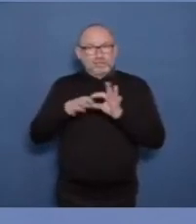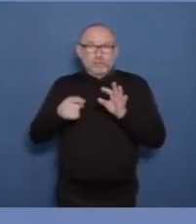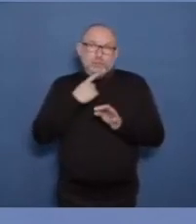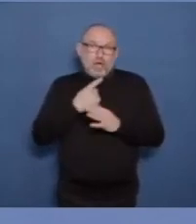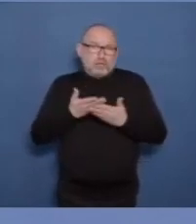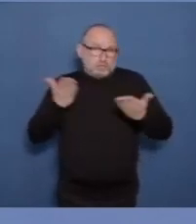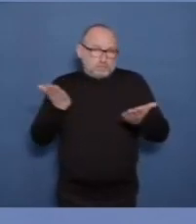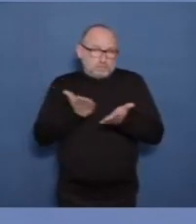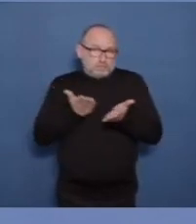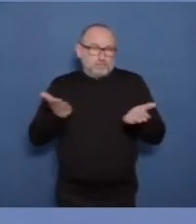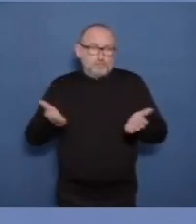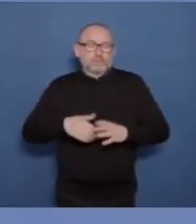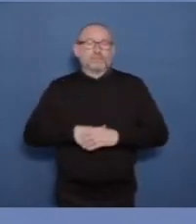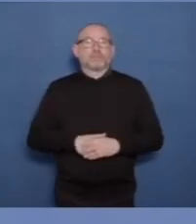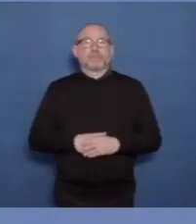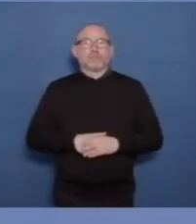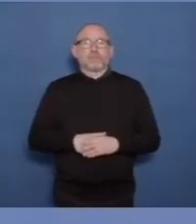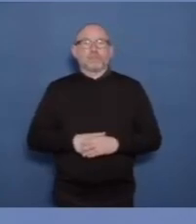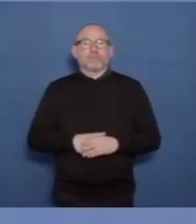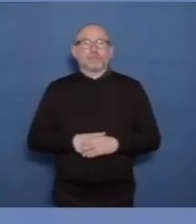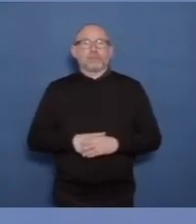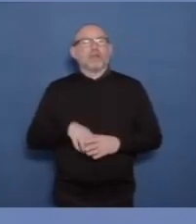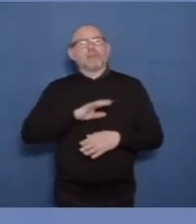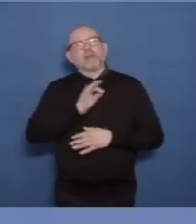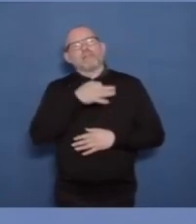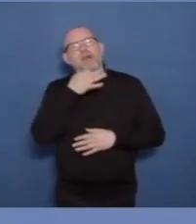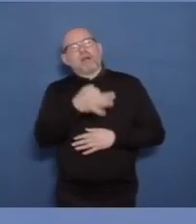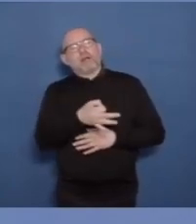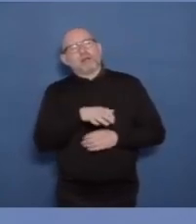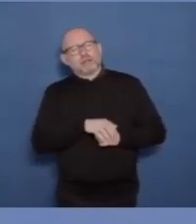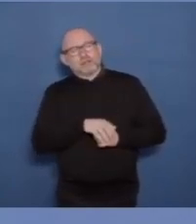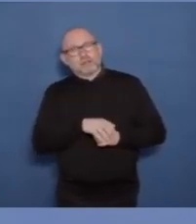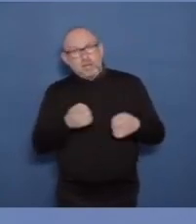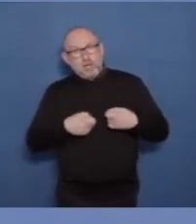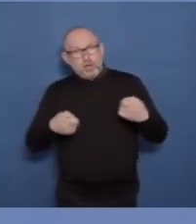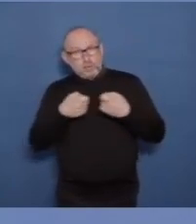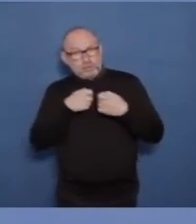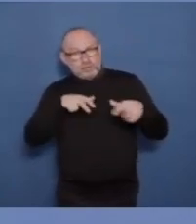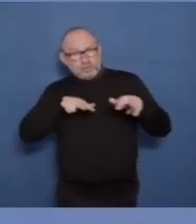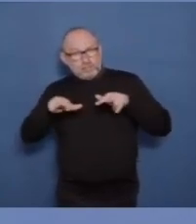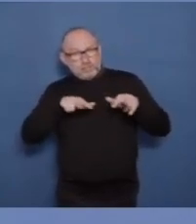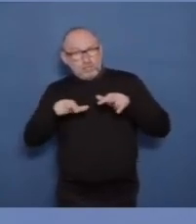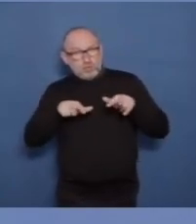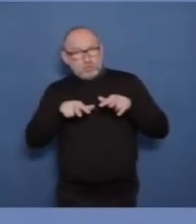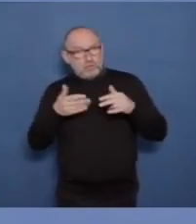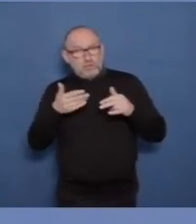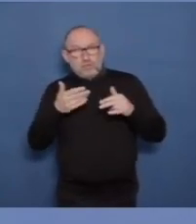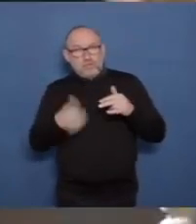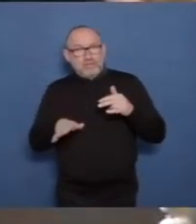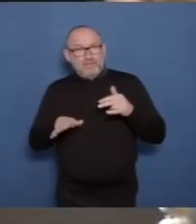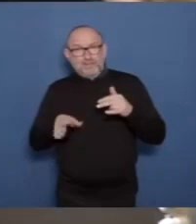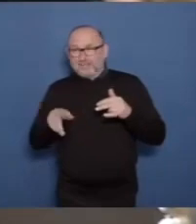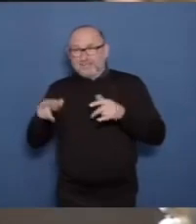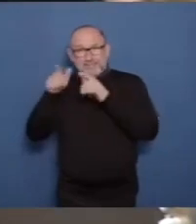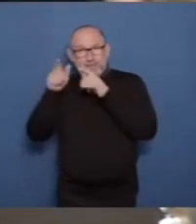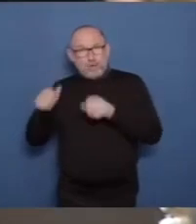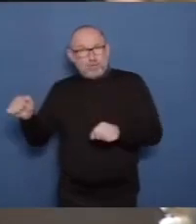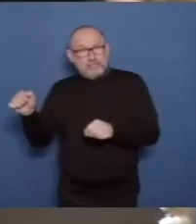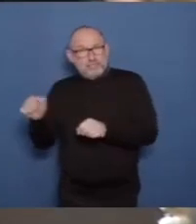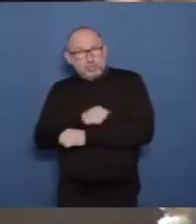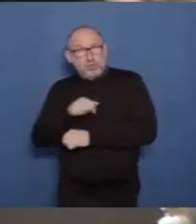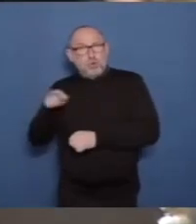ist. Zusatz? Nachfrage. Hat denn die Bundesregierung die Zerstörung dieses und